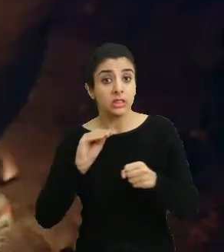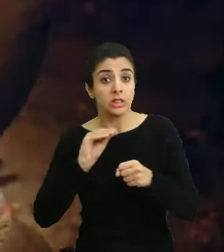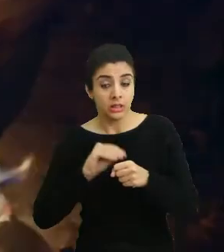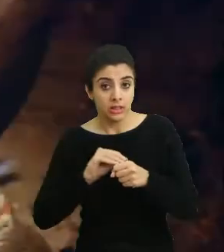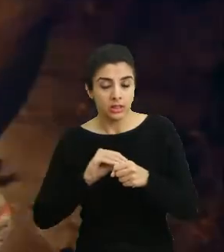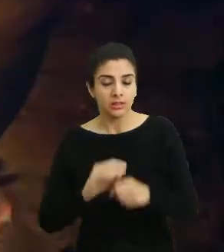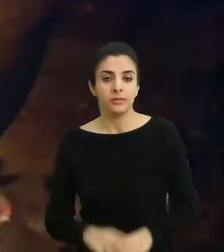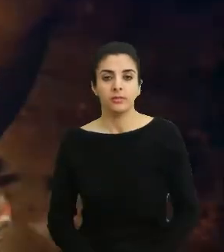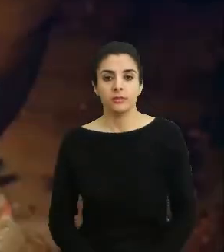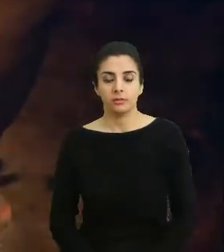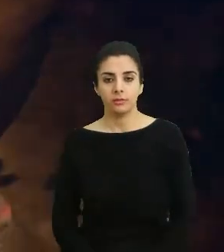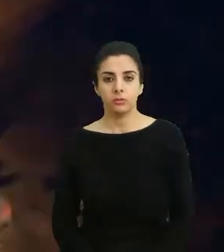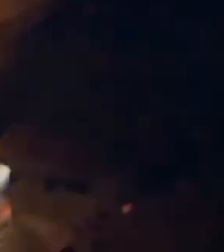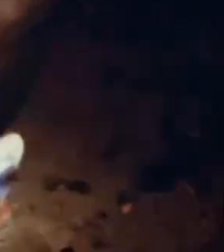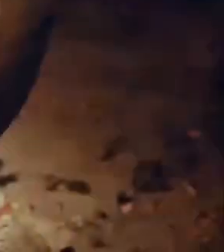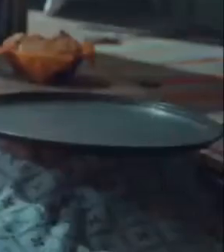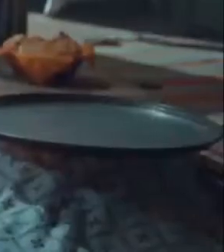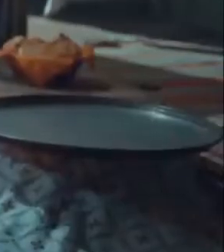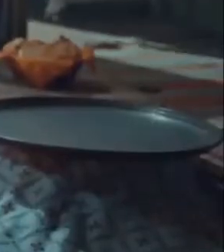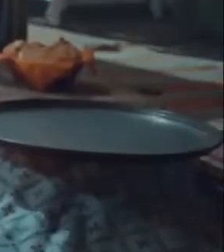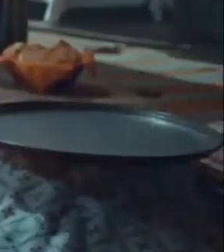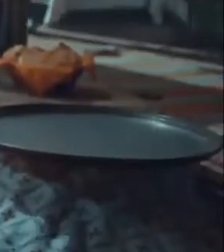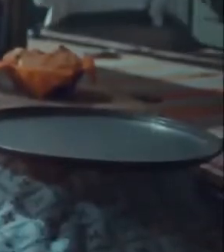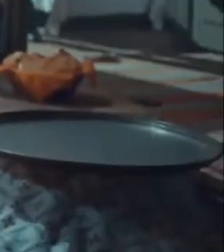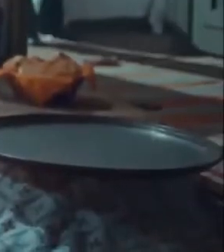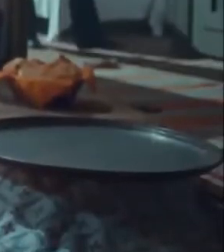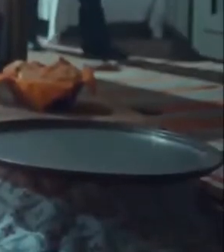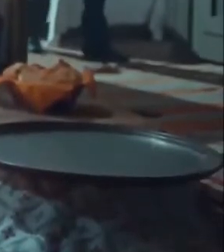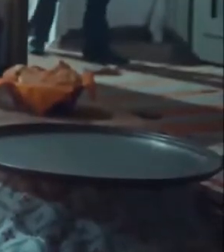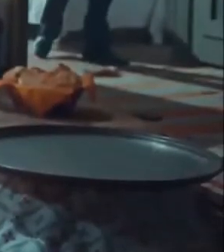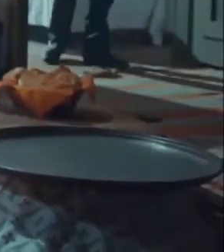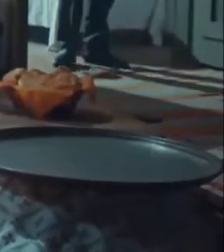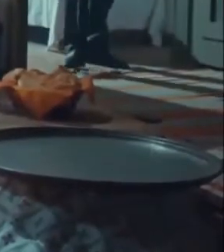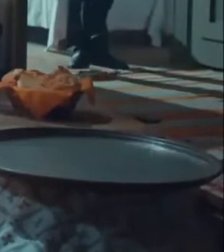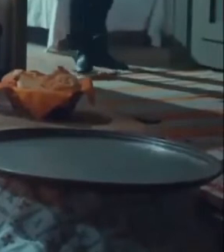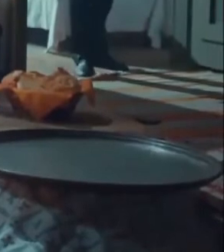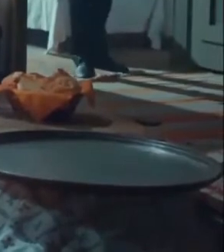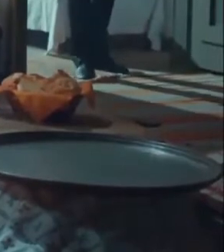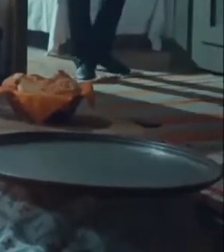Kırlangıçlar... Şerif ocağın başında çorba karıştırırken Erdem mutfağın kapısına geldi.